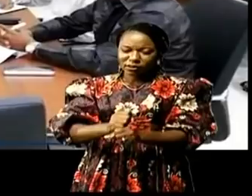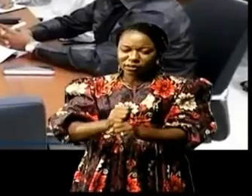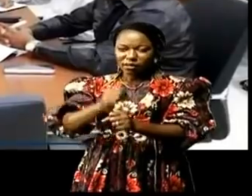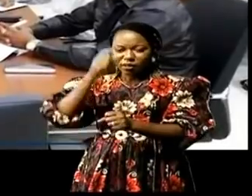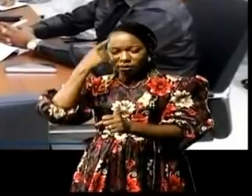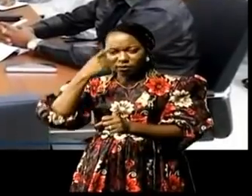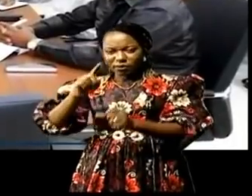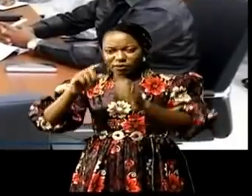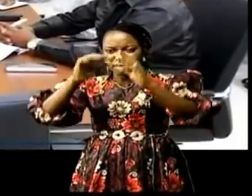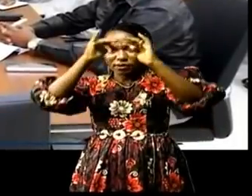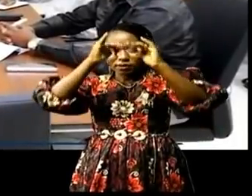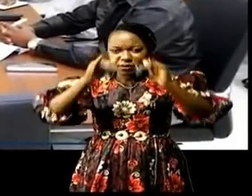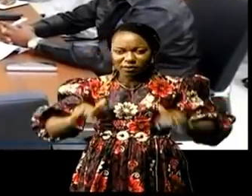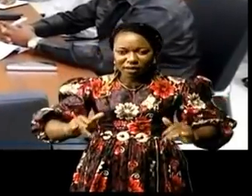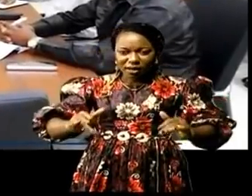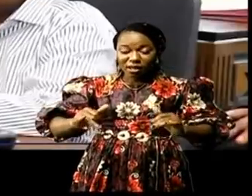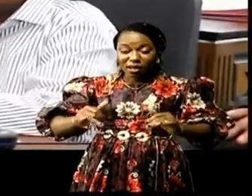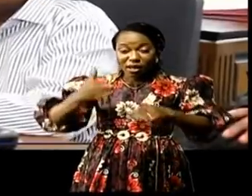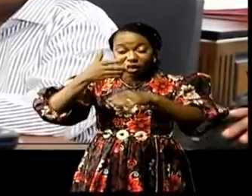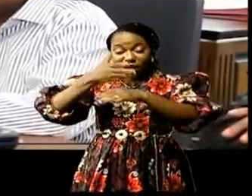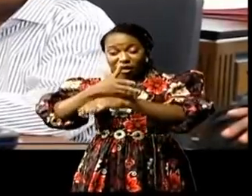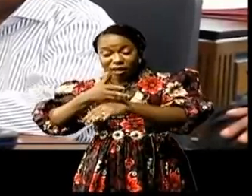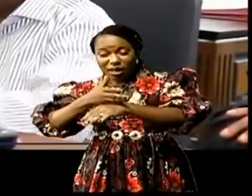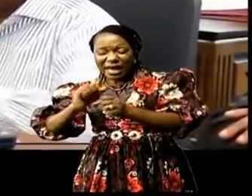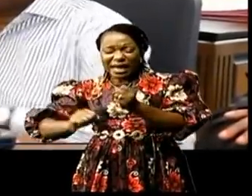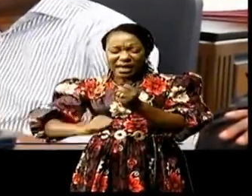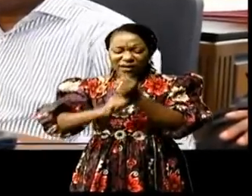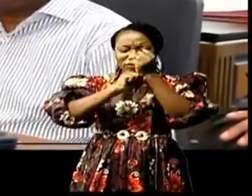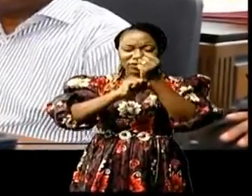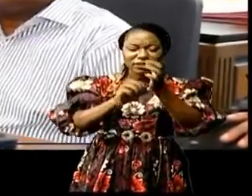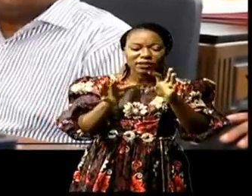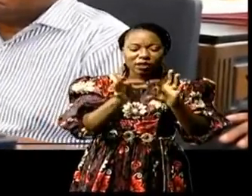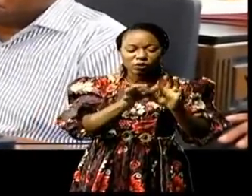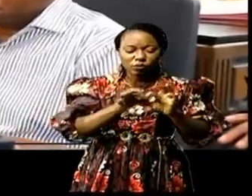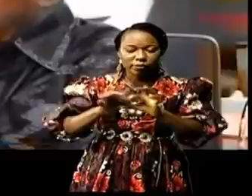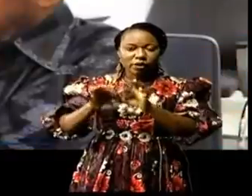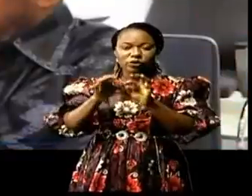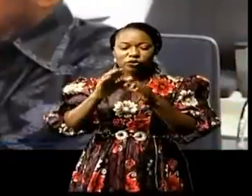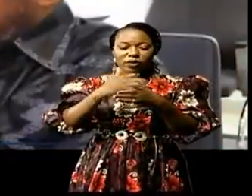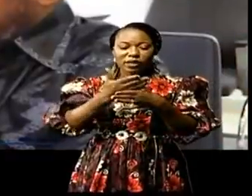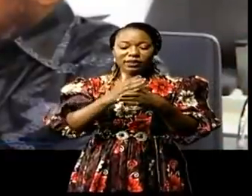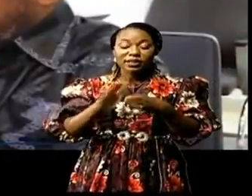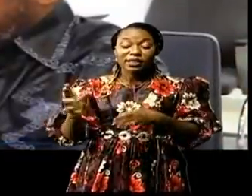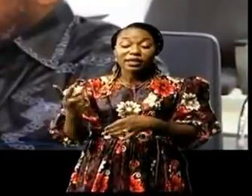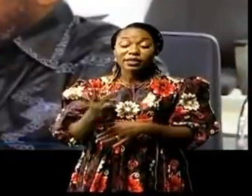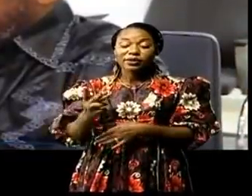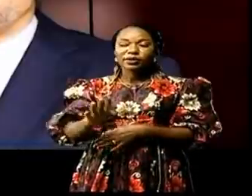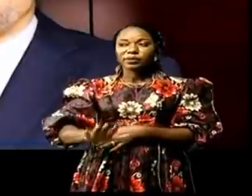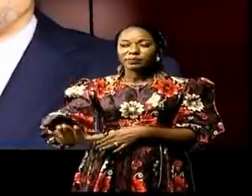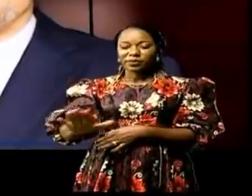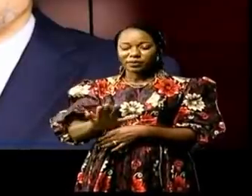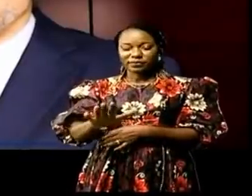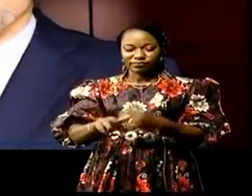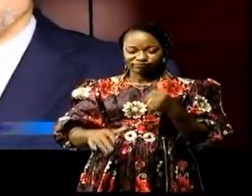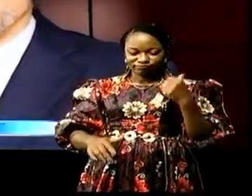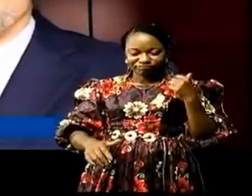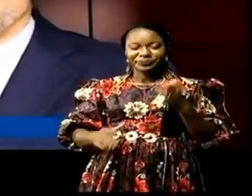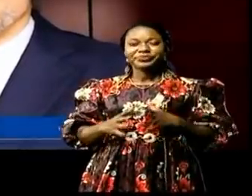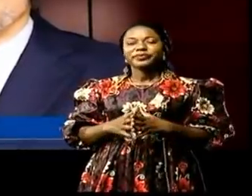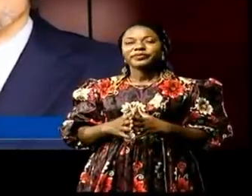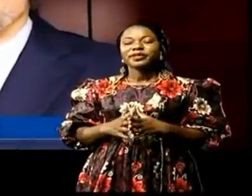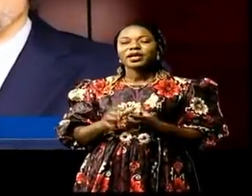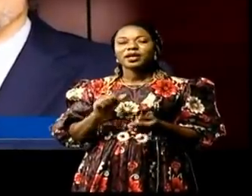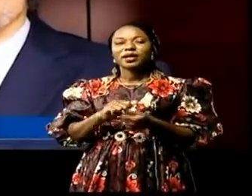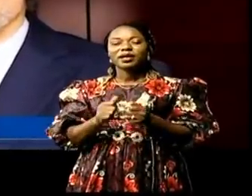pour booster l'économie de la RDC et renforcer la coopération bilatérale entre les deux pays. Le secteur qui concerne